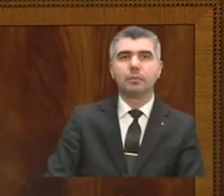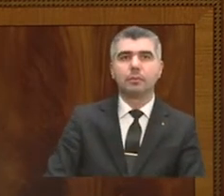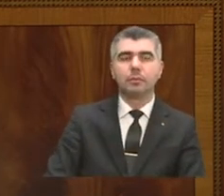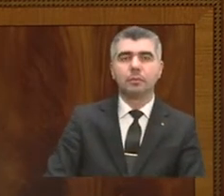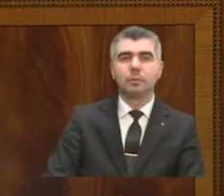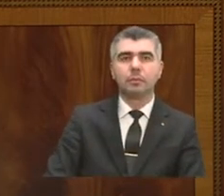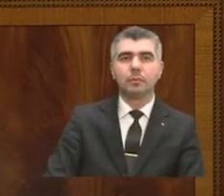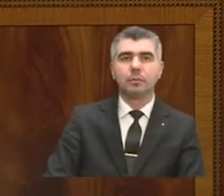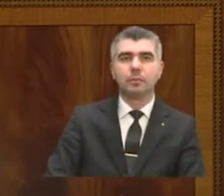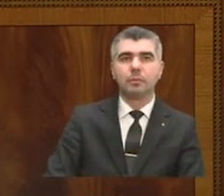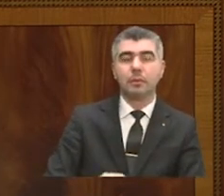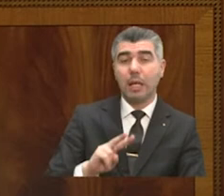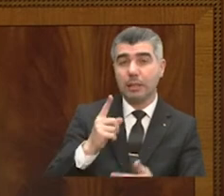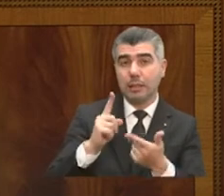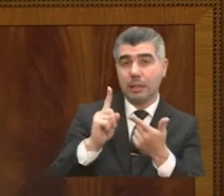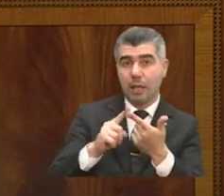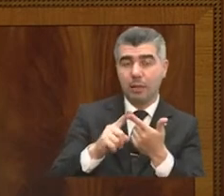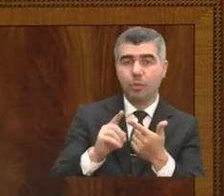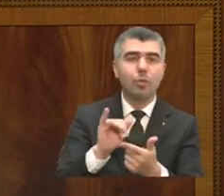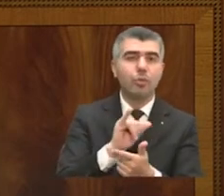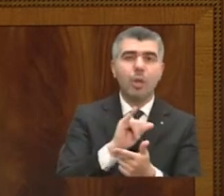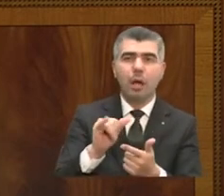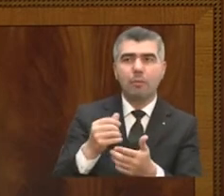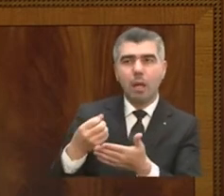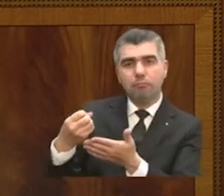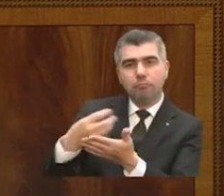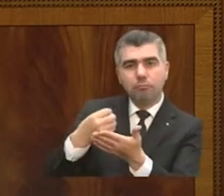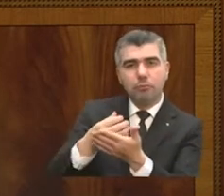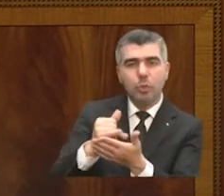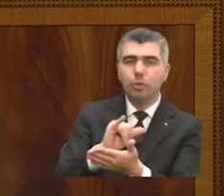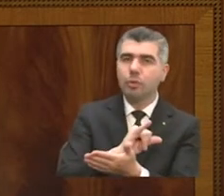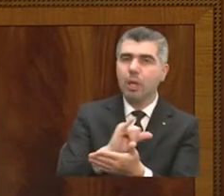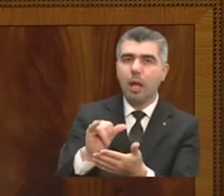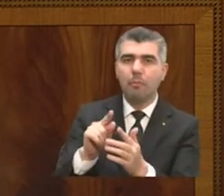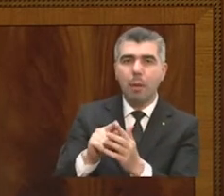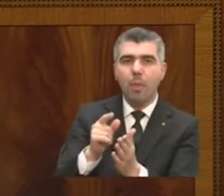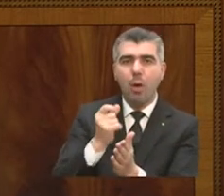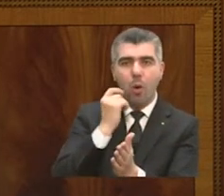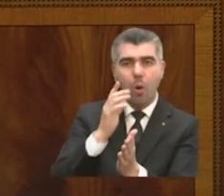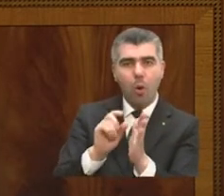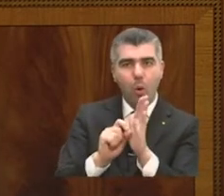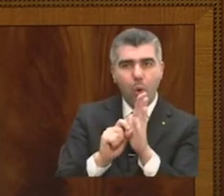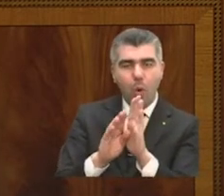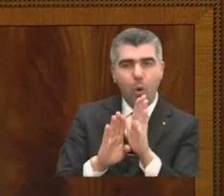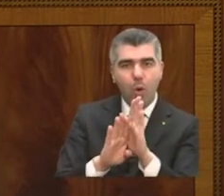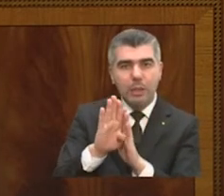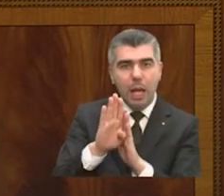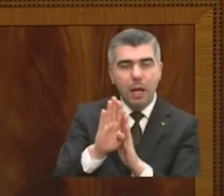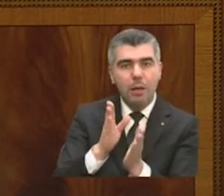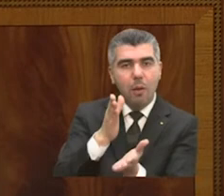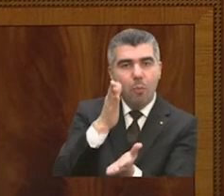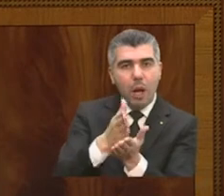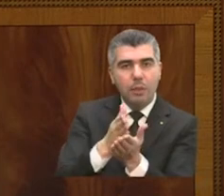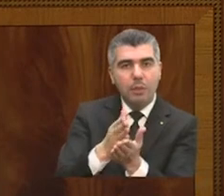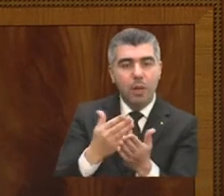partenariat, notamment le statut de partenaire associé. Nous, on n'a pas besoin des leçons pour